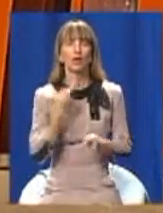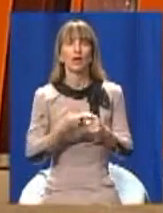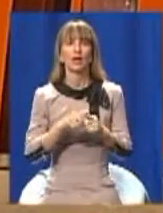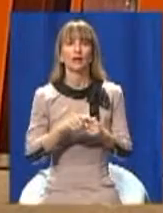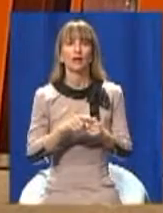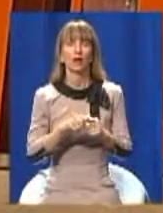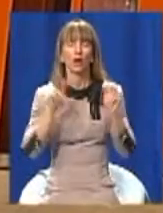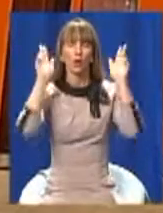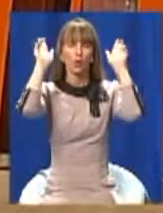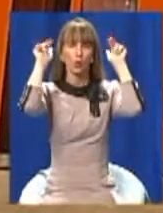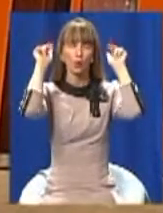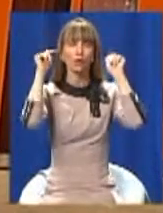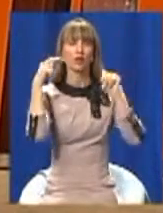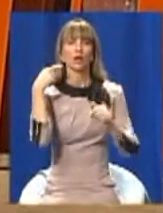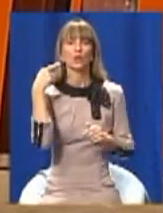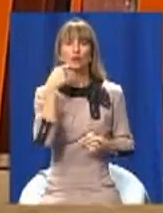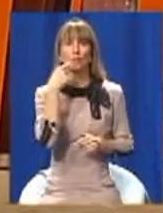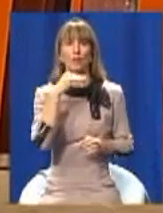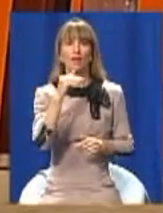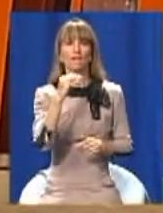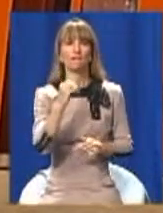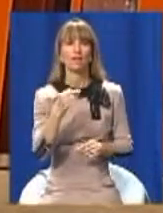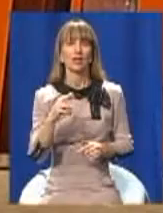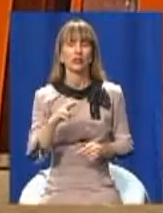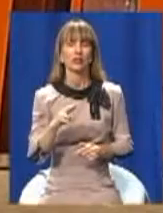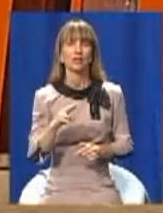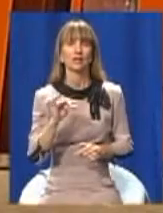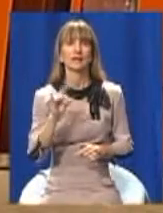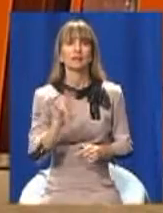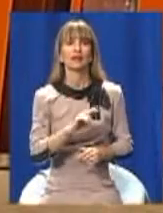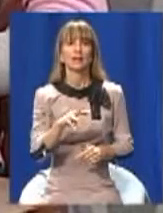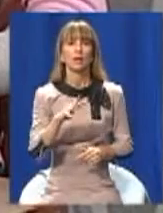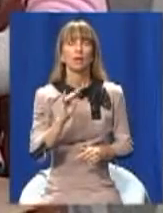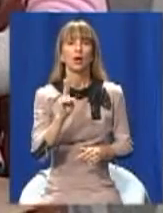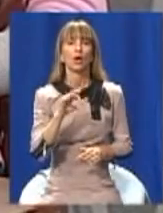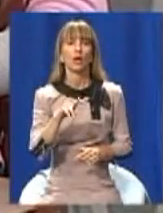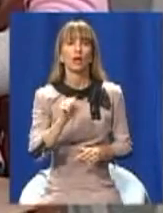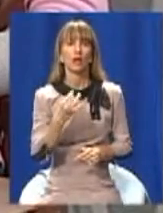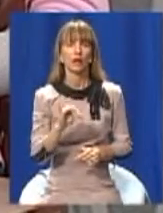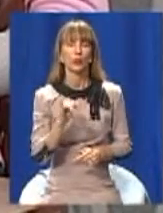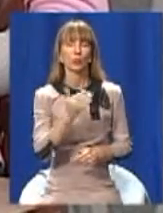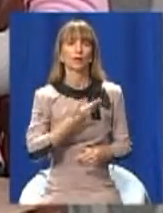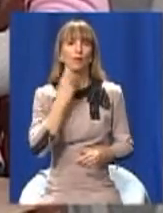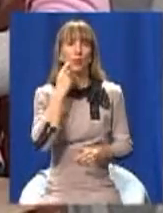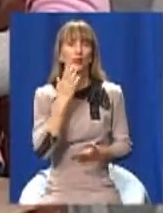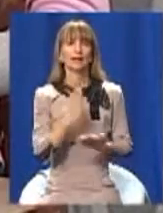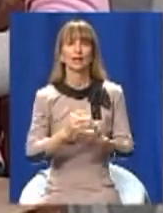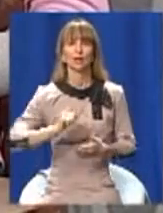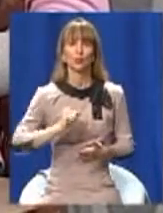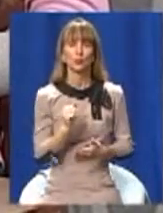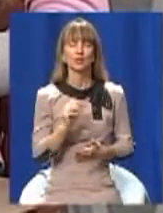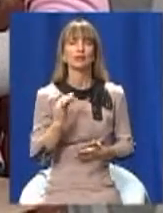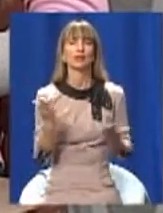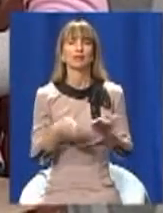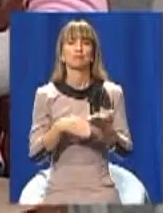кролик, як я знаю, зубна фея і Святий Миколай. Тобто у Діда Мороза скільки, власне, є друзів таких,